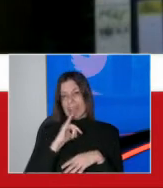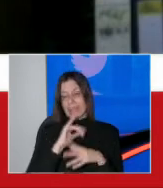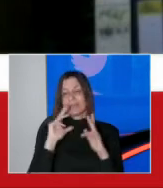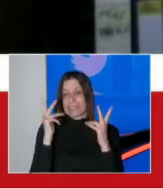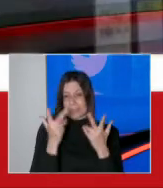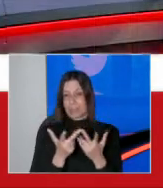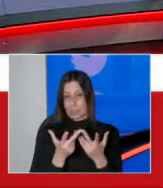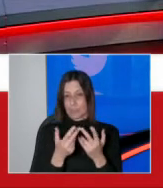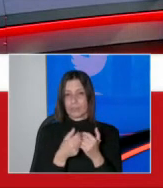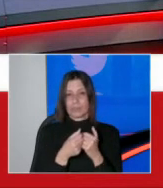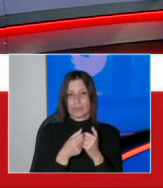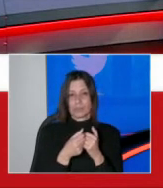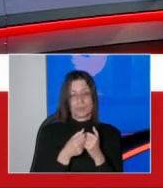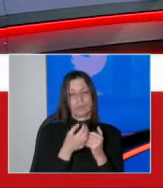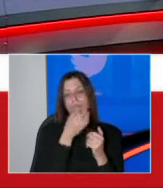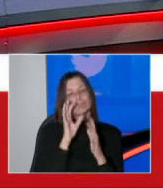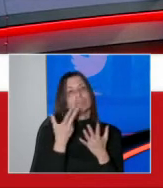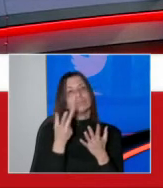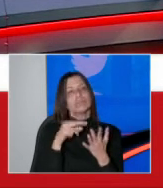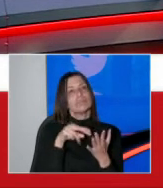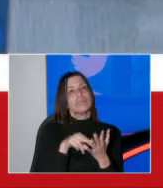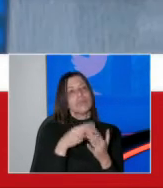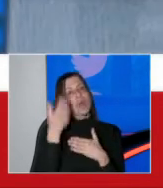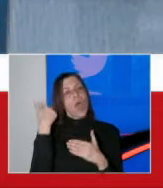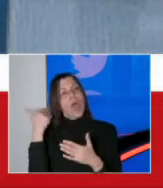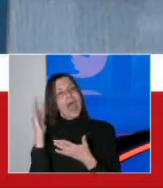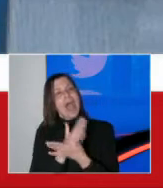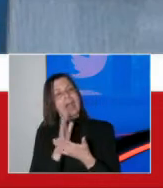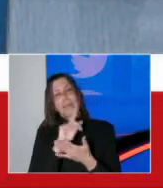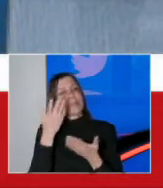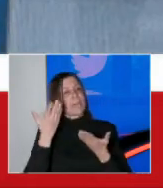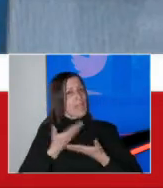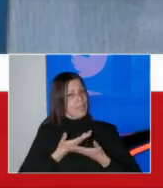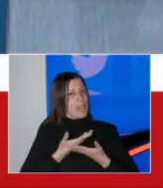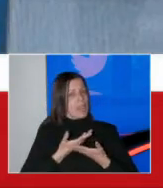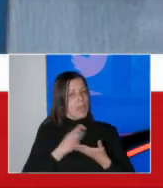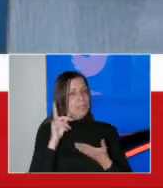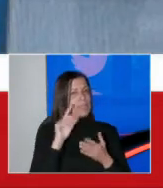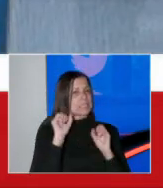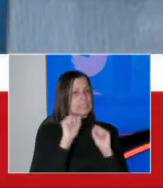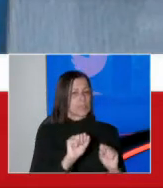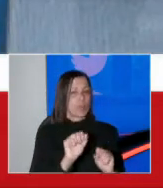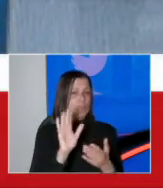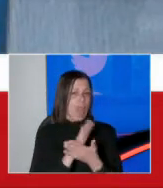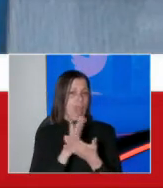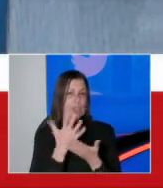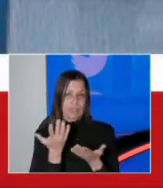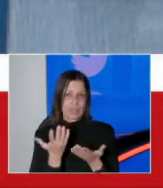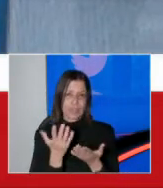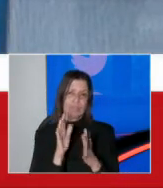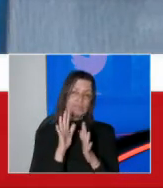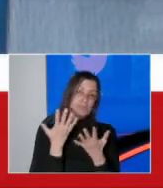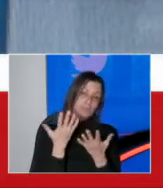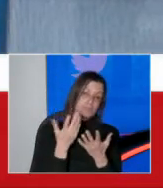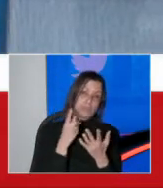הציבור כל כך. כן. אגב, מה עומד מאחורי ההחלטה הזאת? ומי בעצם מקבל אותה? זאת אומרת, בידי מי הסמכות להחליט עם,